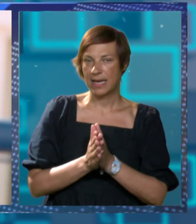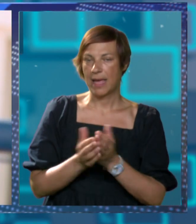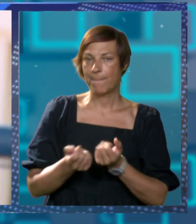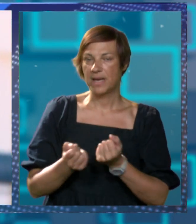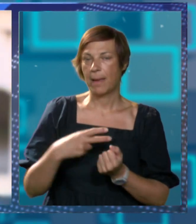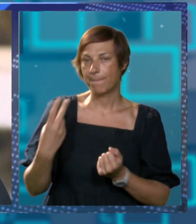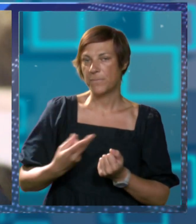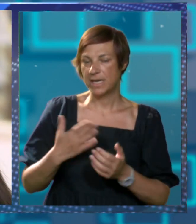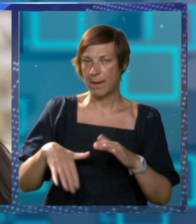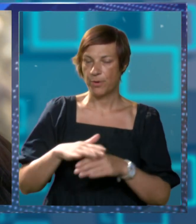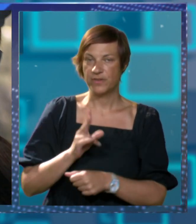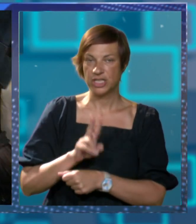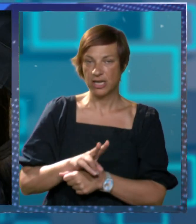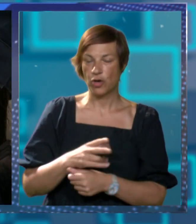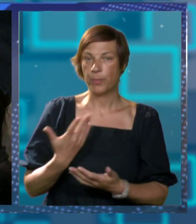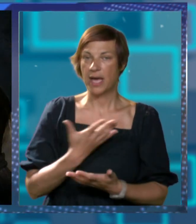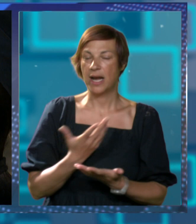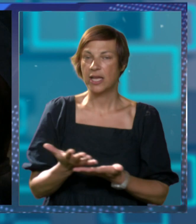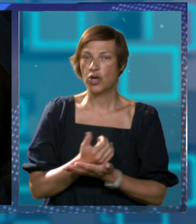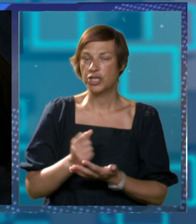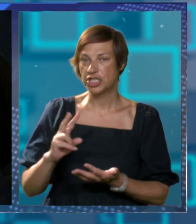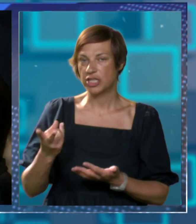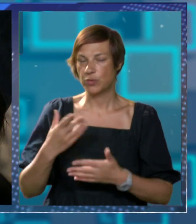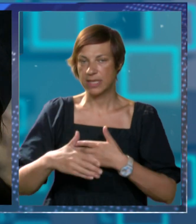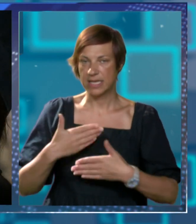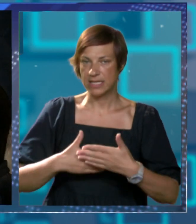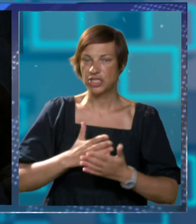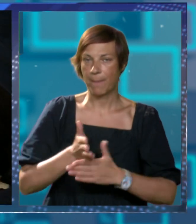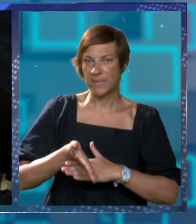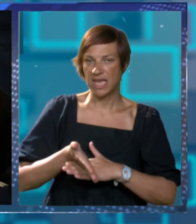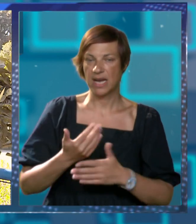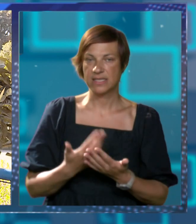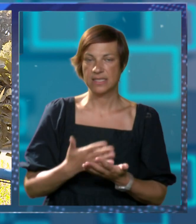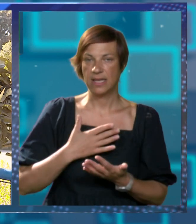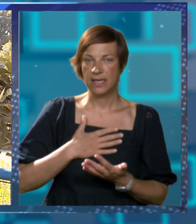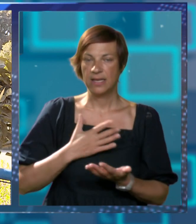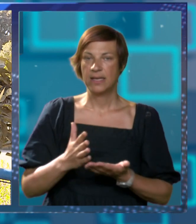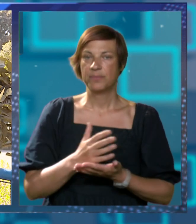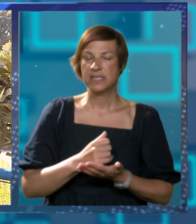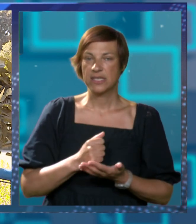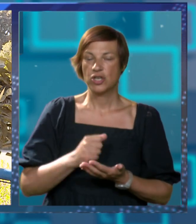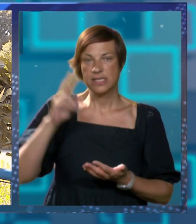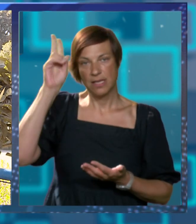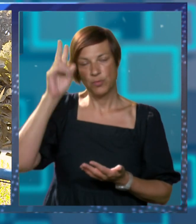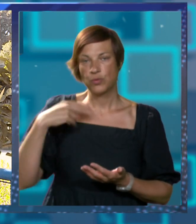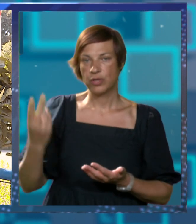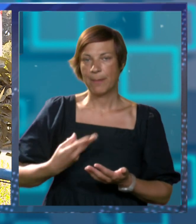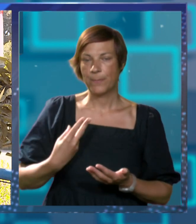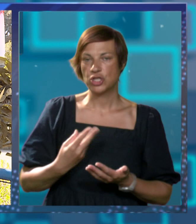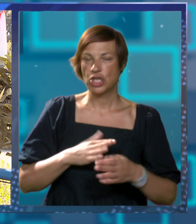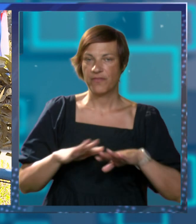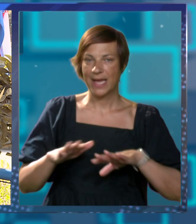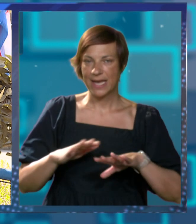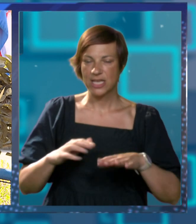vozačima i pozvali ih na povećan oprez, ali i korištenje alternativnih graničnih prijelaza. Ja bih iskoristila priliku da pozovem